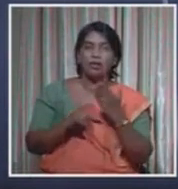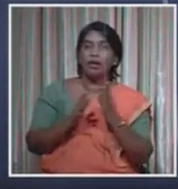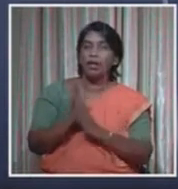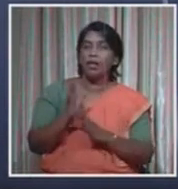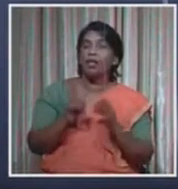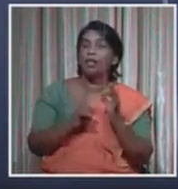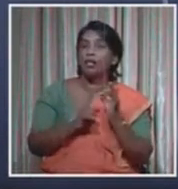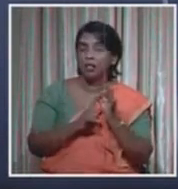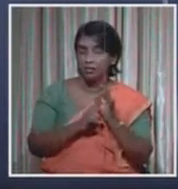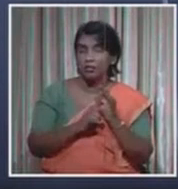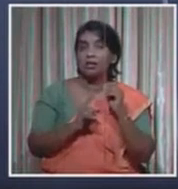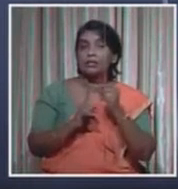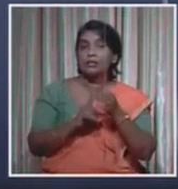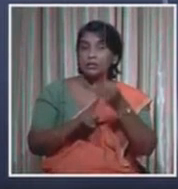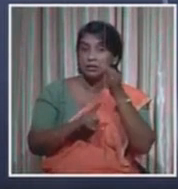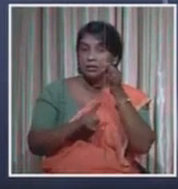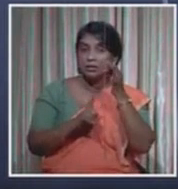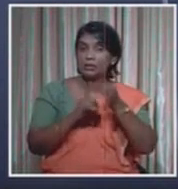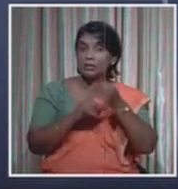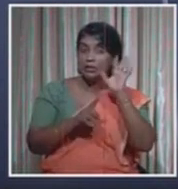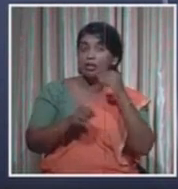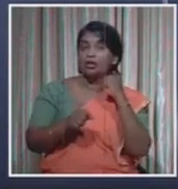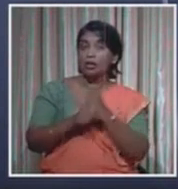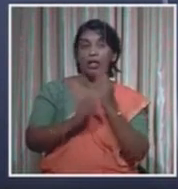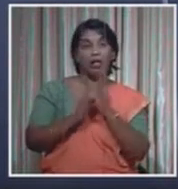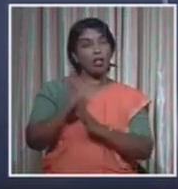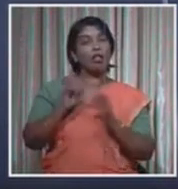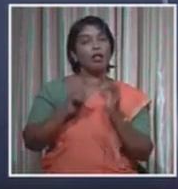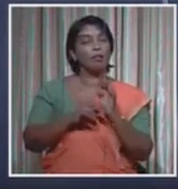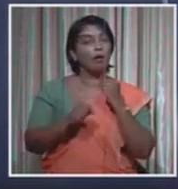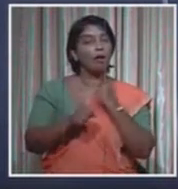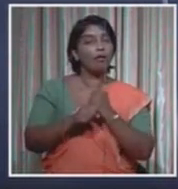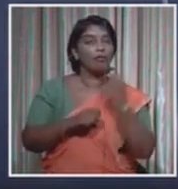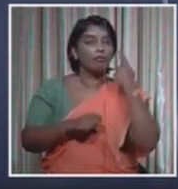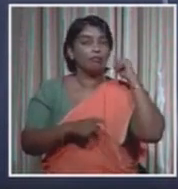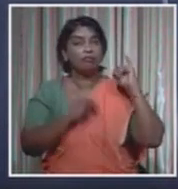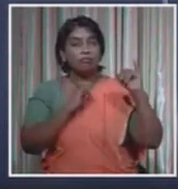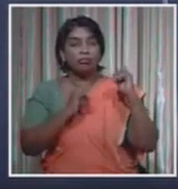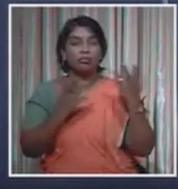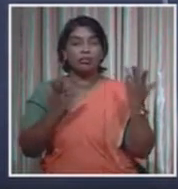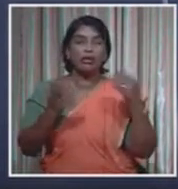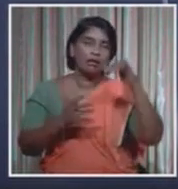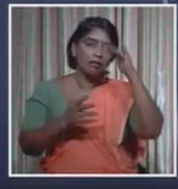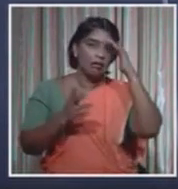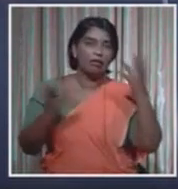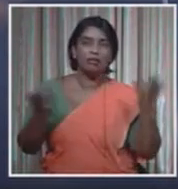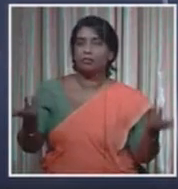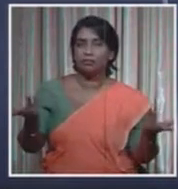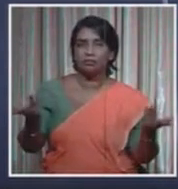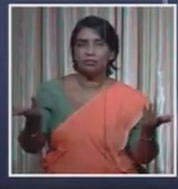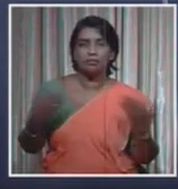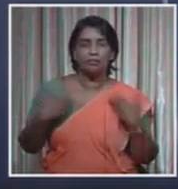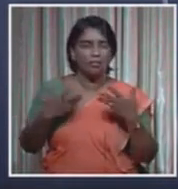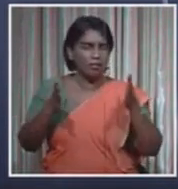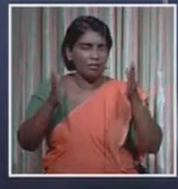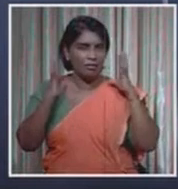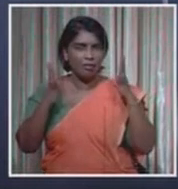ඇමතිතුමෙක් ජනාධිපතිතුමා ගේ ආණ්ඩුවේ ඇමති කෙනෙක් ආණ්ඩු විවේචන නවත්ත ගන්න බර වැඩකට නායකත්වයේ කියලා මට හිනා